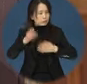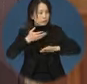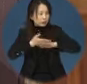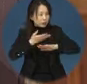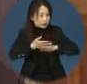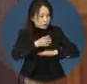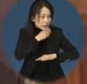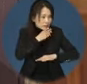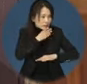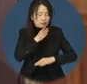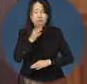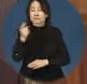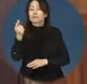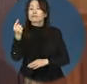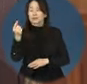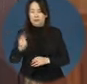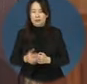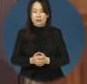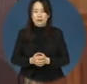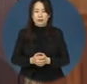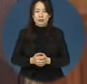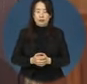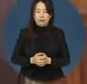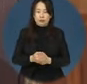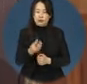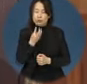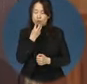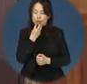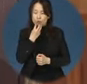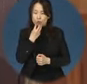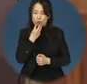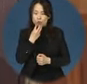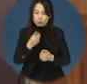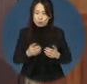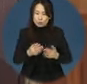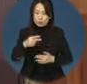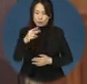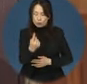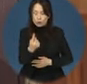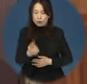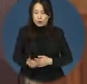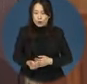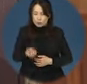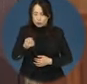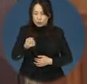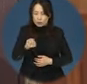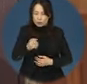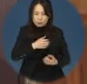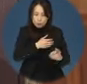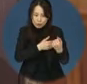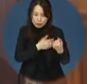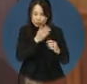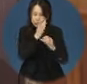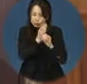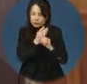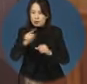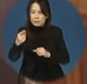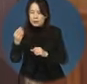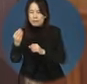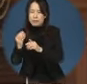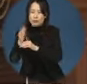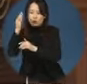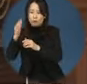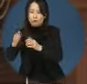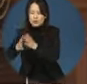그 겁니까 그래서 적어도 도가 가지고 있던 권한 중에서 200만 이상 특례 씨에게 많은 것을 도미 향해서